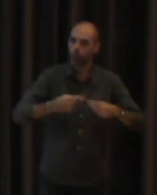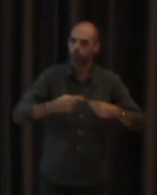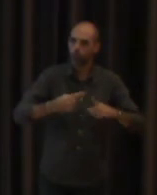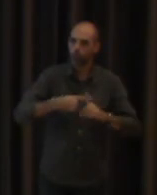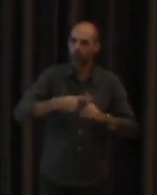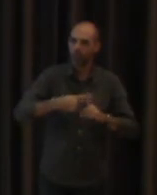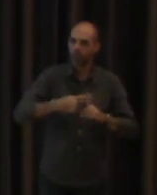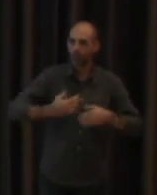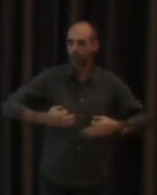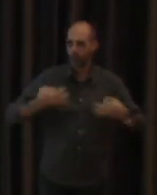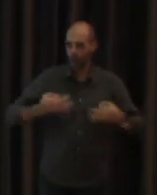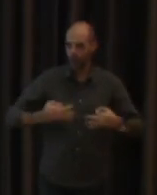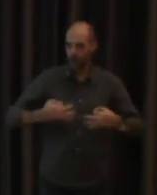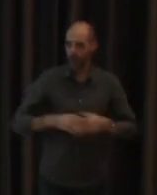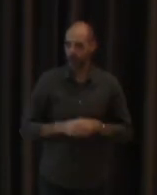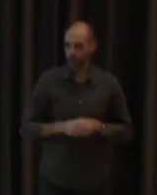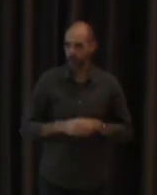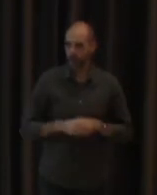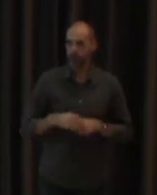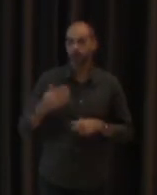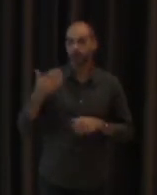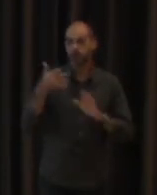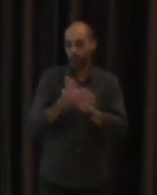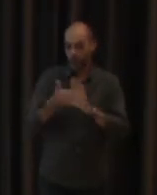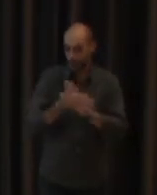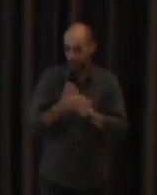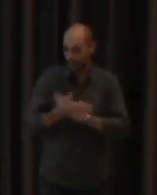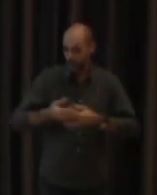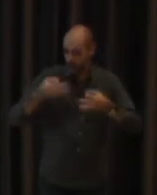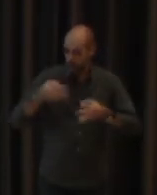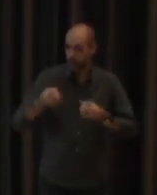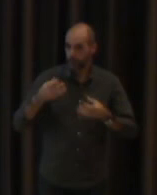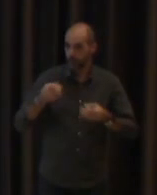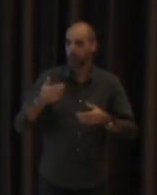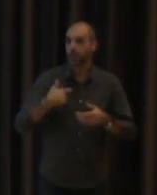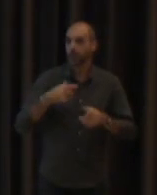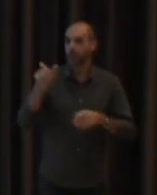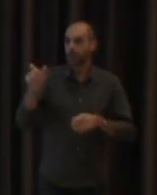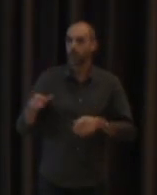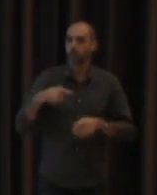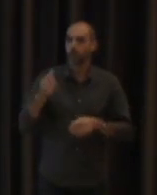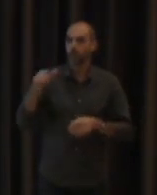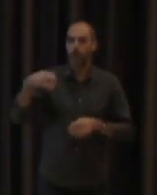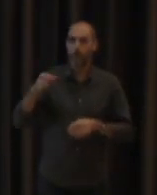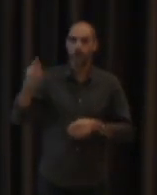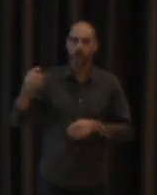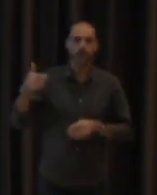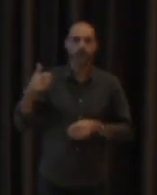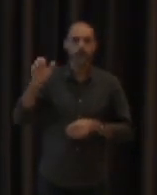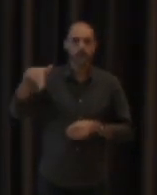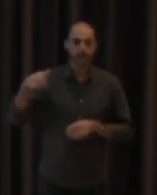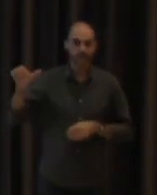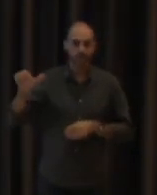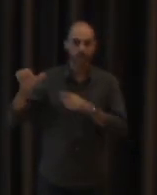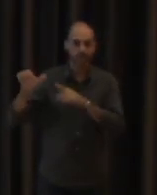Ho explicava molt bé en uns articles que tenia Llengua Nacional, que té, vaja, el lingüista Albert Gené,